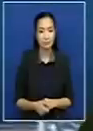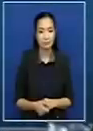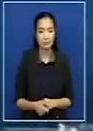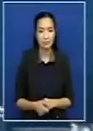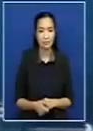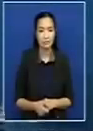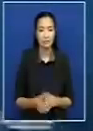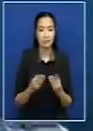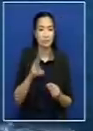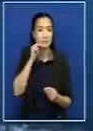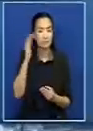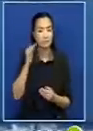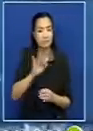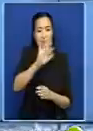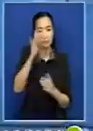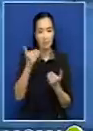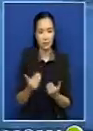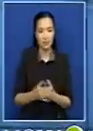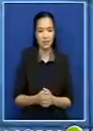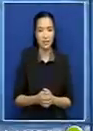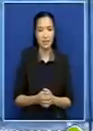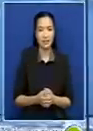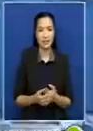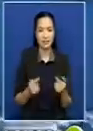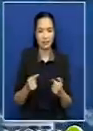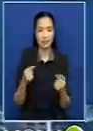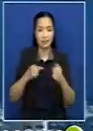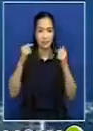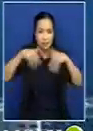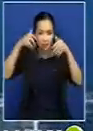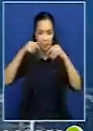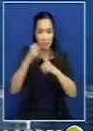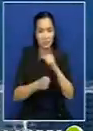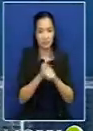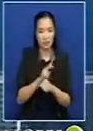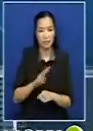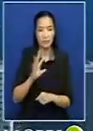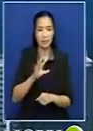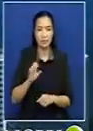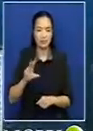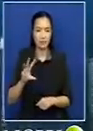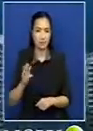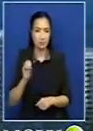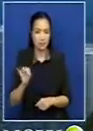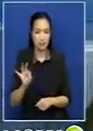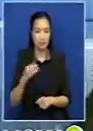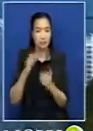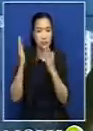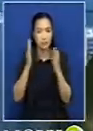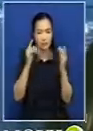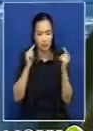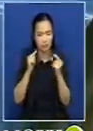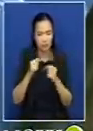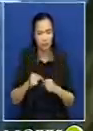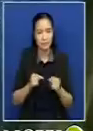ดินน้ำลมฟ้าพยากรณ์วันนี้จับตาสภาพอากาศในช่วงของเดือนสิงหาคมอยู่ในช่วงครึ่งหลังของฤดูฝนปี2559นะครับและก็อยู่ในช่วงของฤดูพายุในบริเวณของม